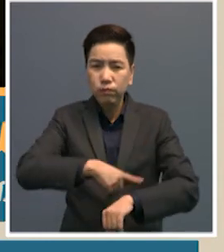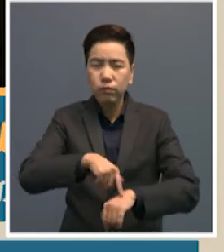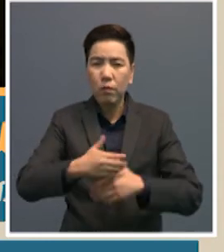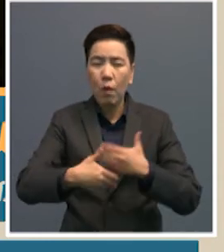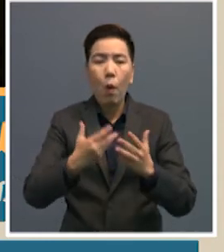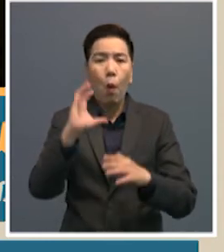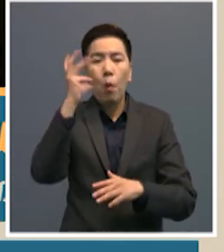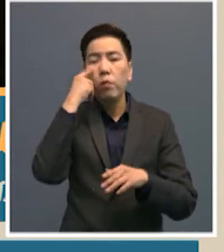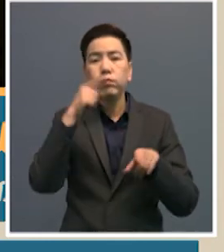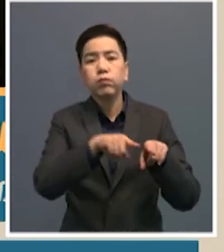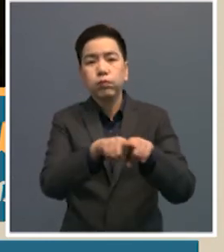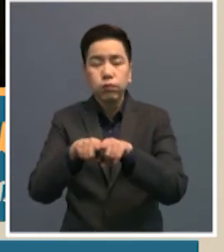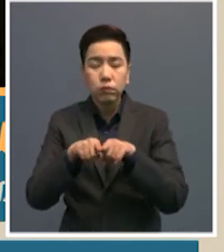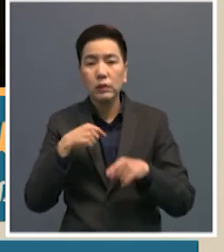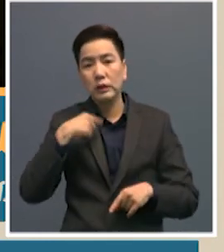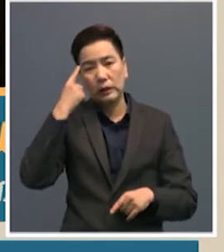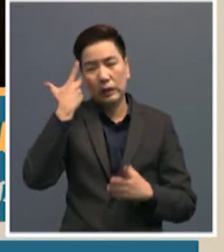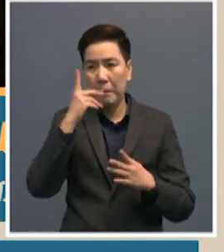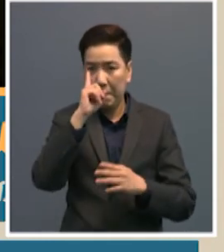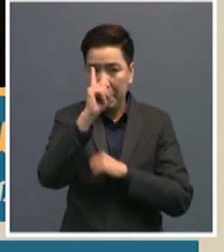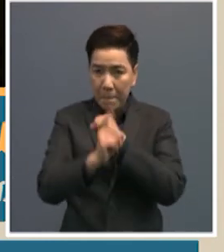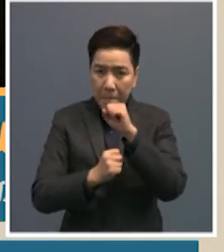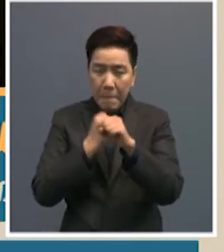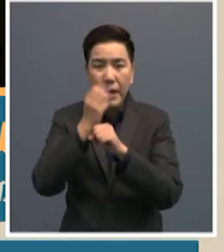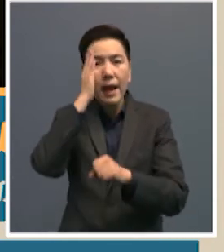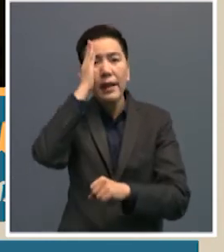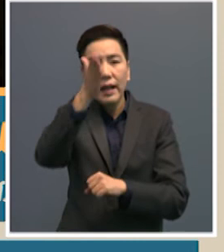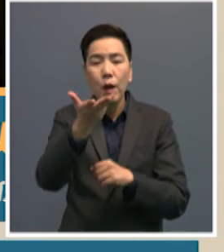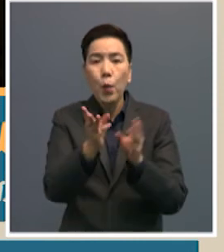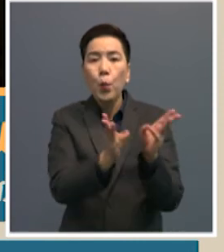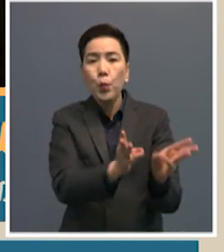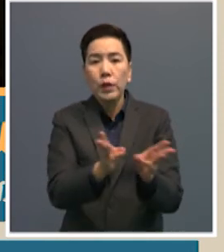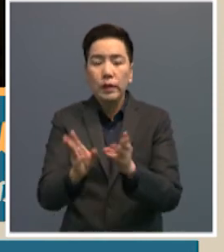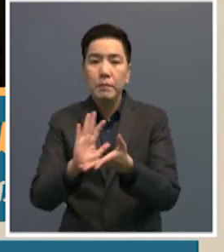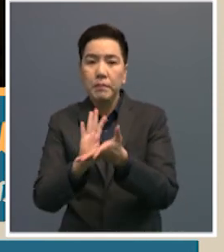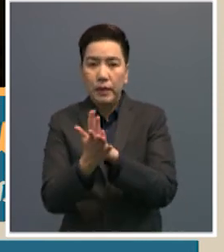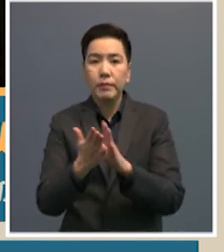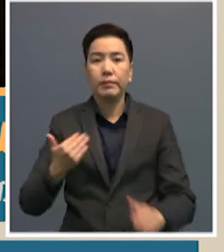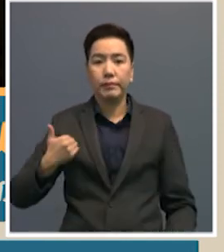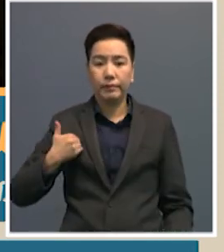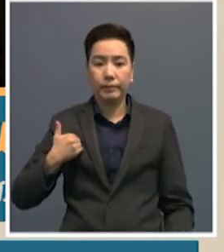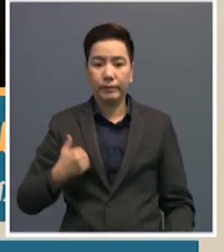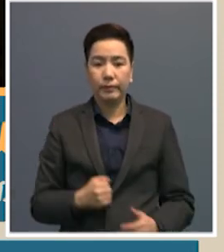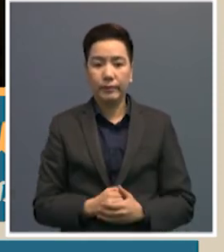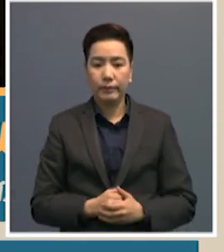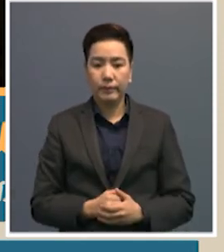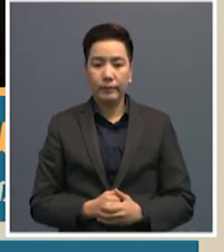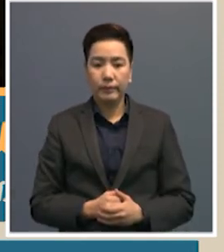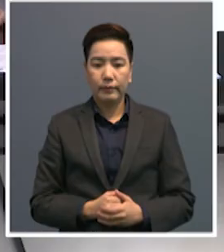โคโล่พร้อมกันกันนะครับอย่างน้อยก็คงอาจจะปีหน้าถึงจะเริ่มมีมาตรการที่เปลี่ยนแปลงไปครับ